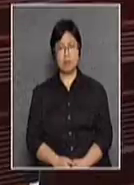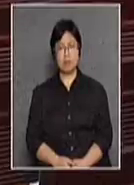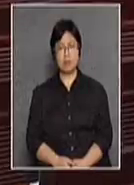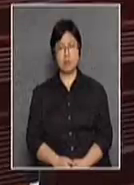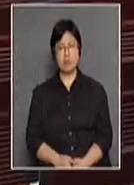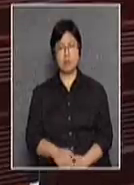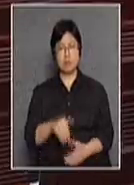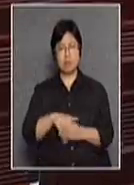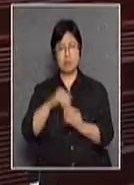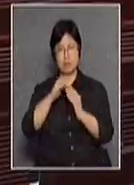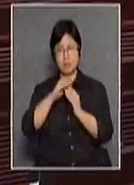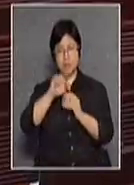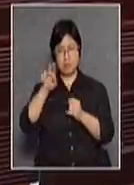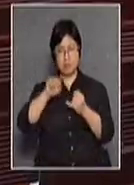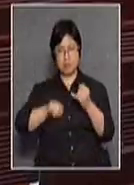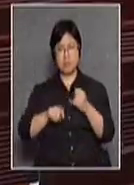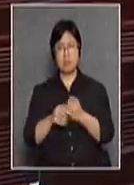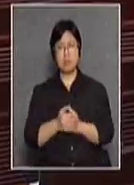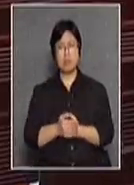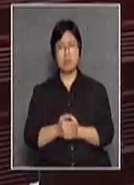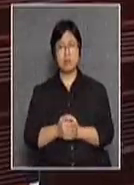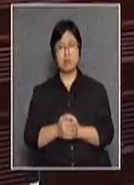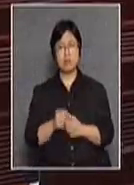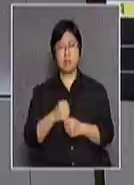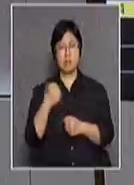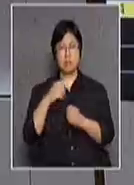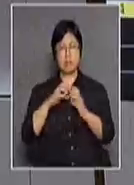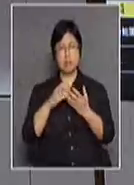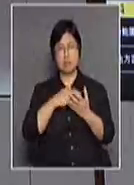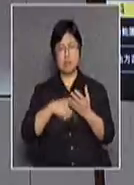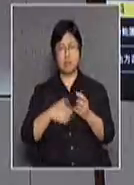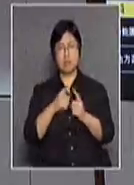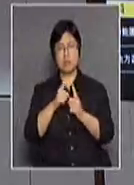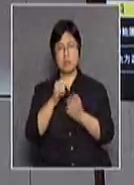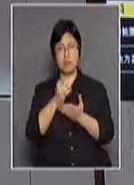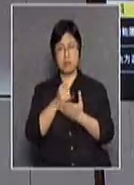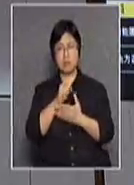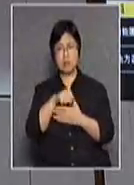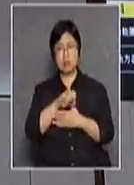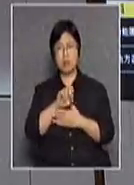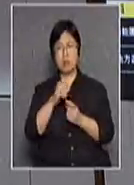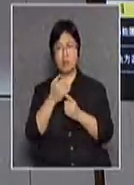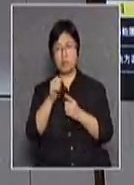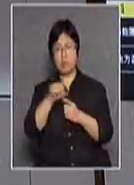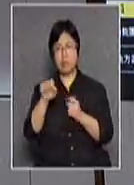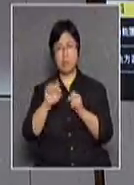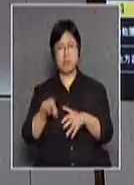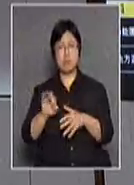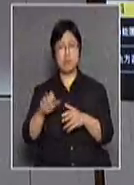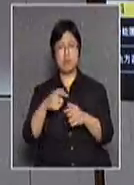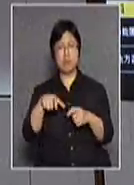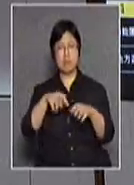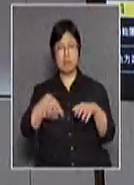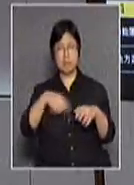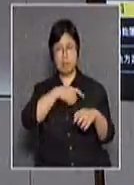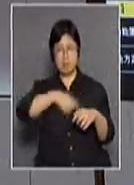停止表決，顯示結果。功能團體選舉產生的議員十九位出席，冇人贊成，十六位反對，冇人棄權。分區直接選舉